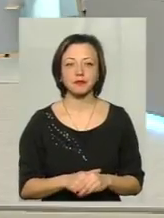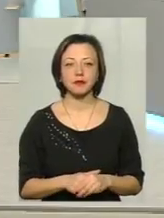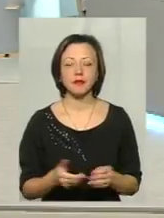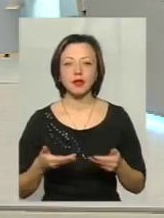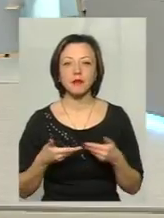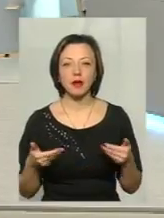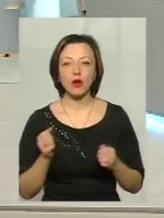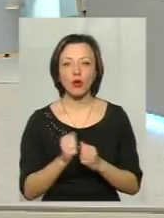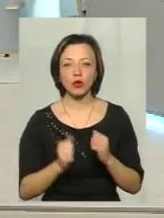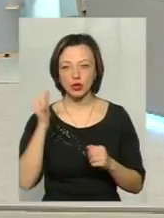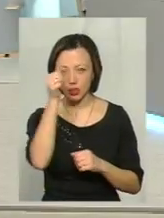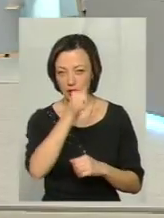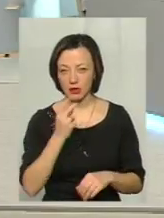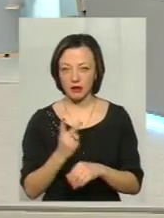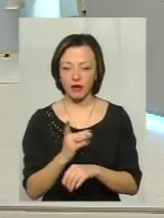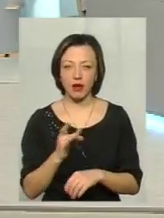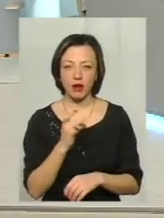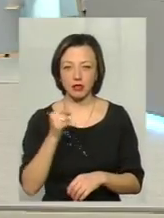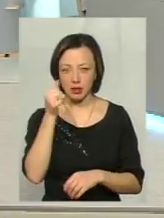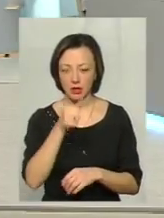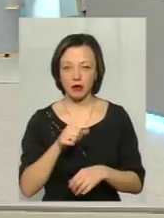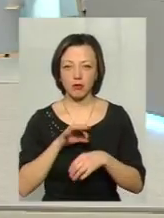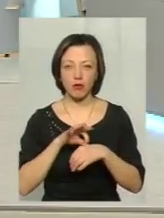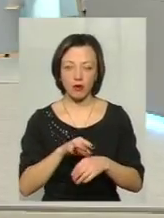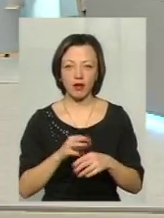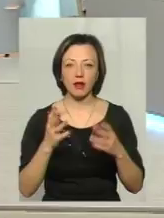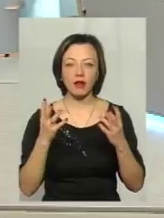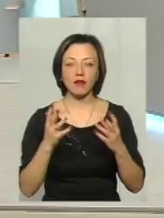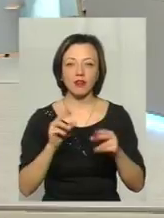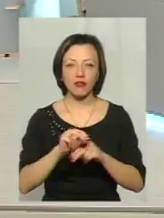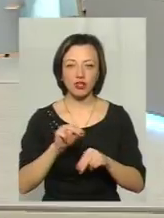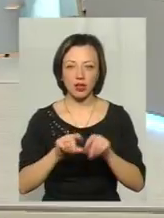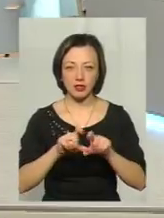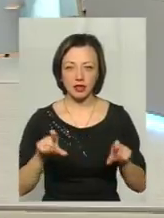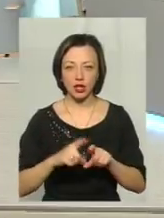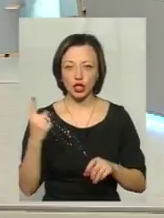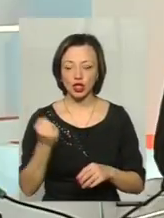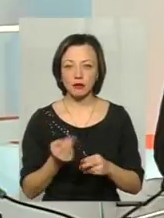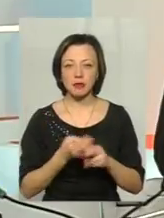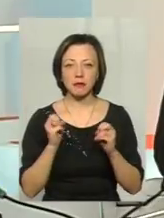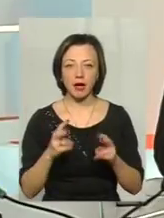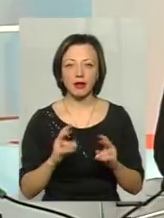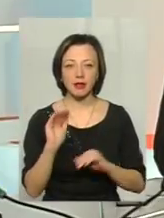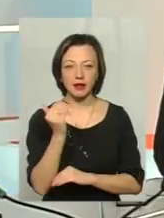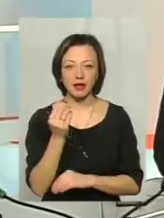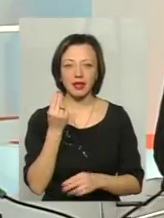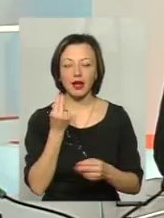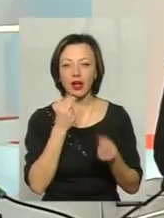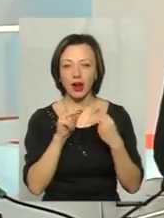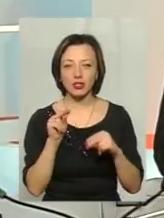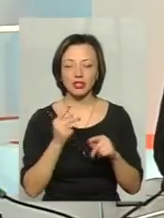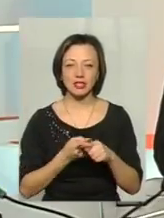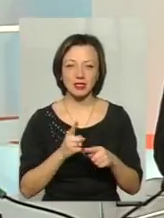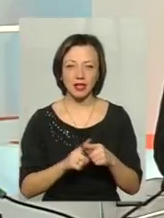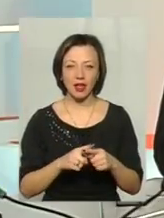ми кожен рік, двічі на рік проводимо навчальний заклад, День цивільного захисту, тиждень безпеки дитини. Найбільше, краще